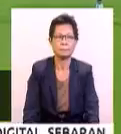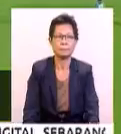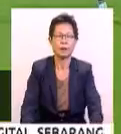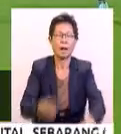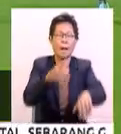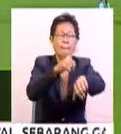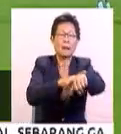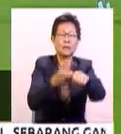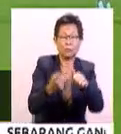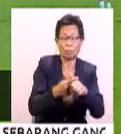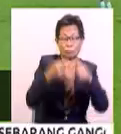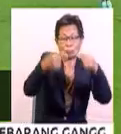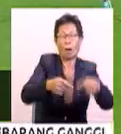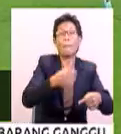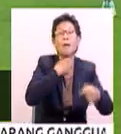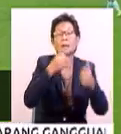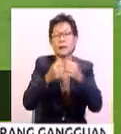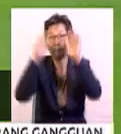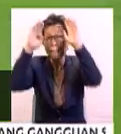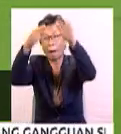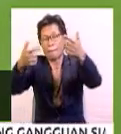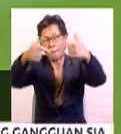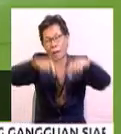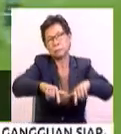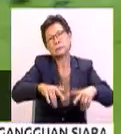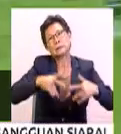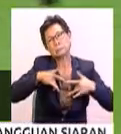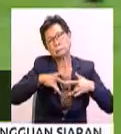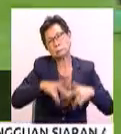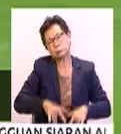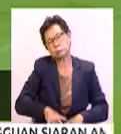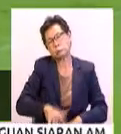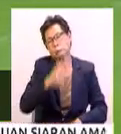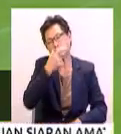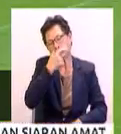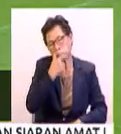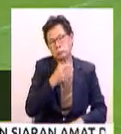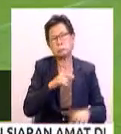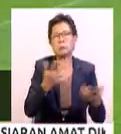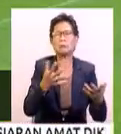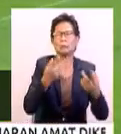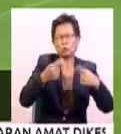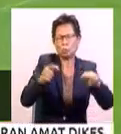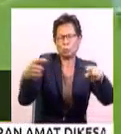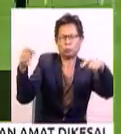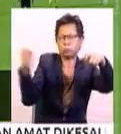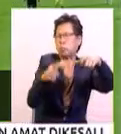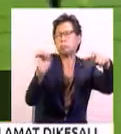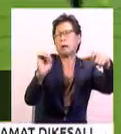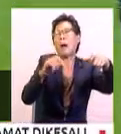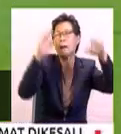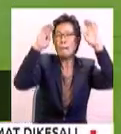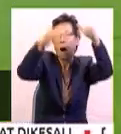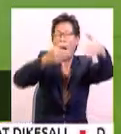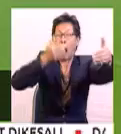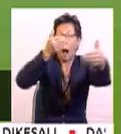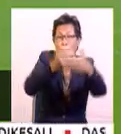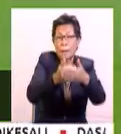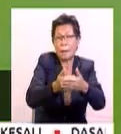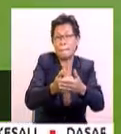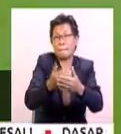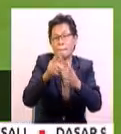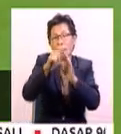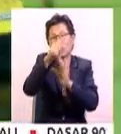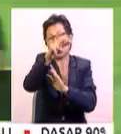Babak pertama pertemuan Perak dengan Pahang berlangsung hambar. Tiada sebarang percubaan mendapatkan gol. Pahang hampir mendahului minit